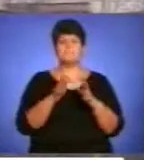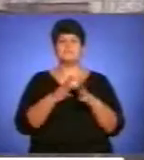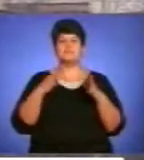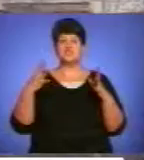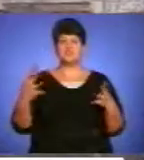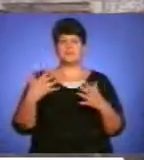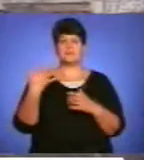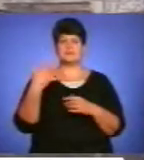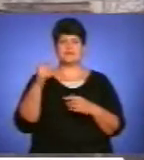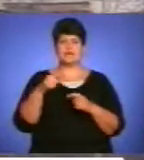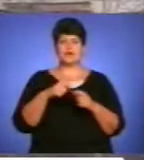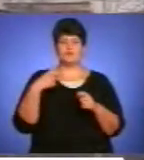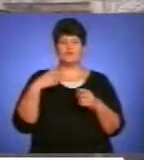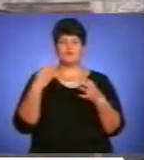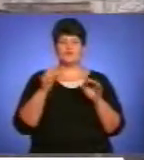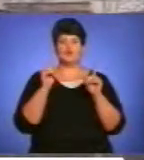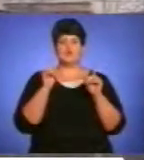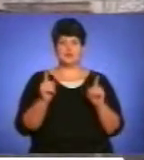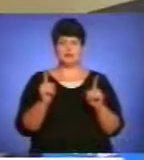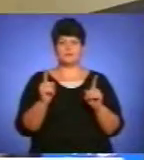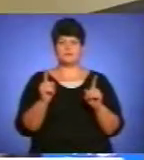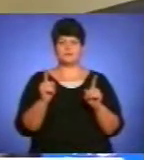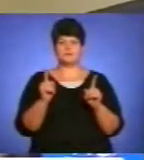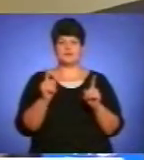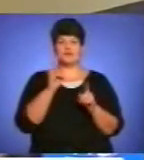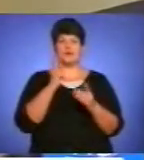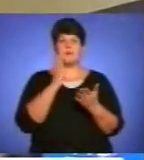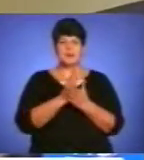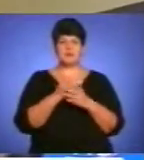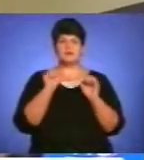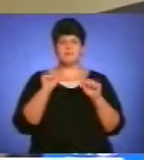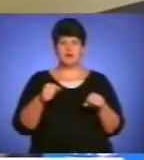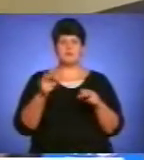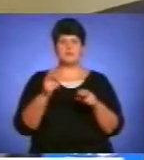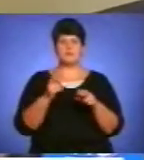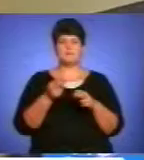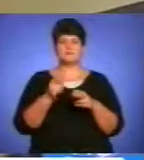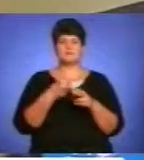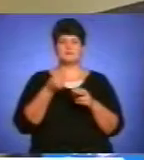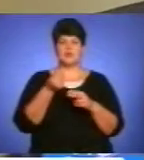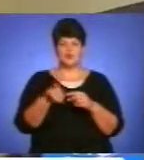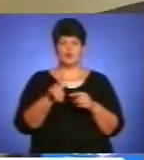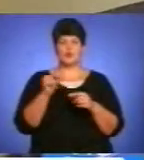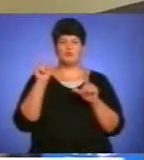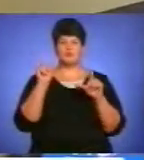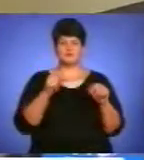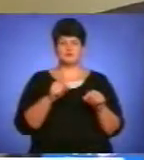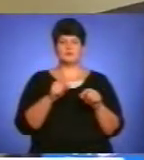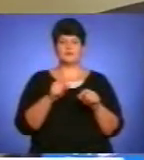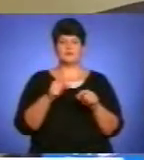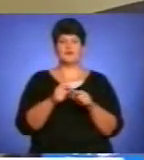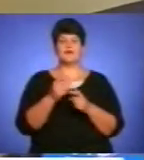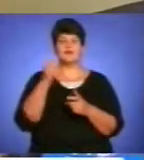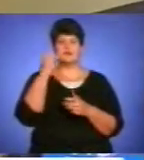кілометрів, дозволено таким категоріям населення. Хто має право безкоштовного проїзду? Ветерани Великої Вітчизняної війни,